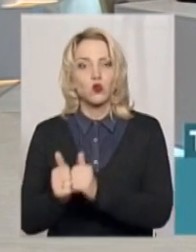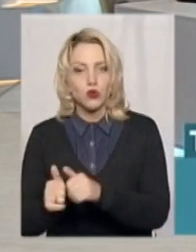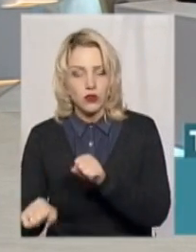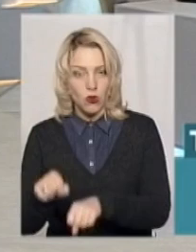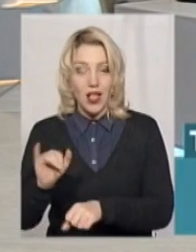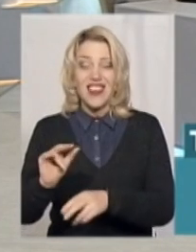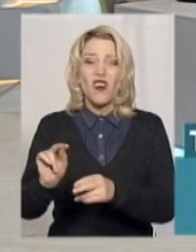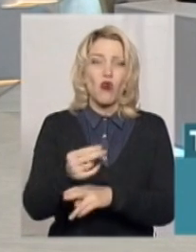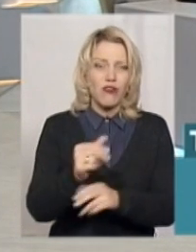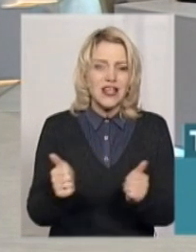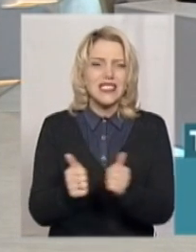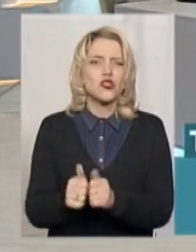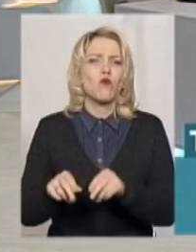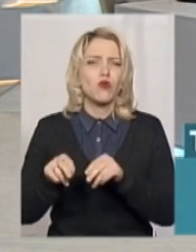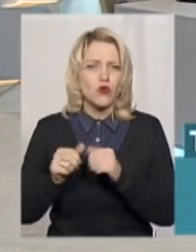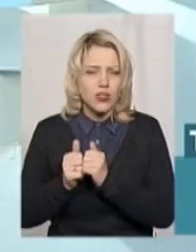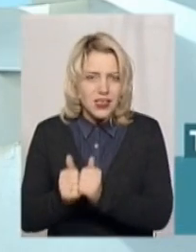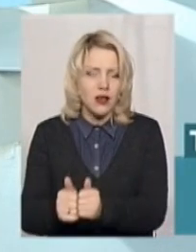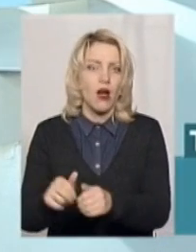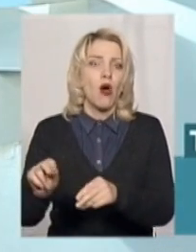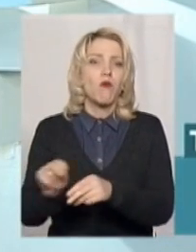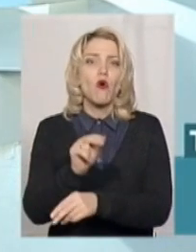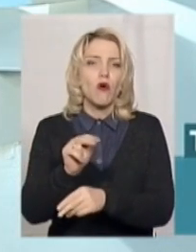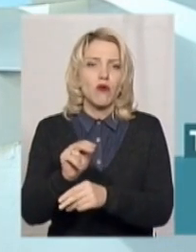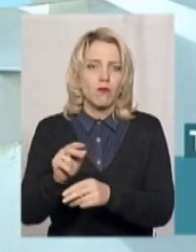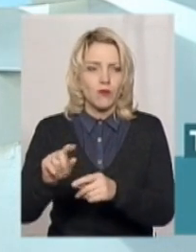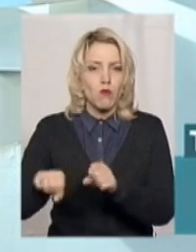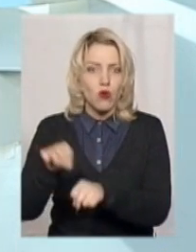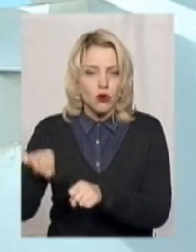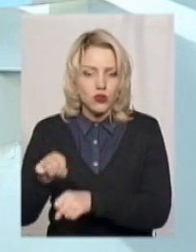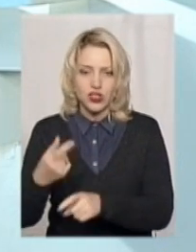коригувати супутні порушення набагато важче, аніж